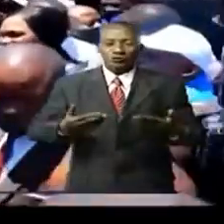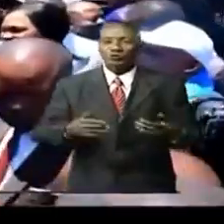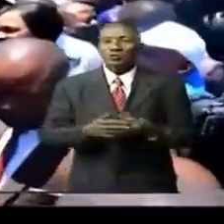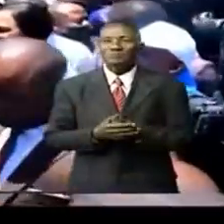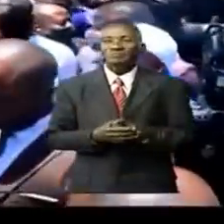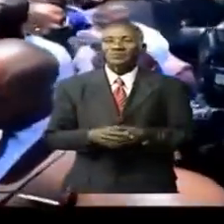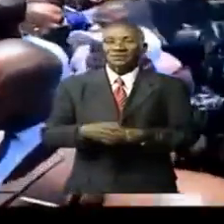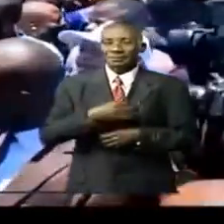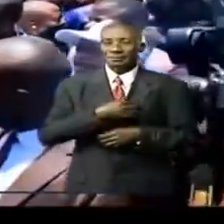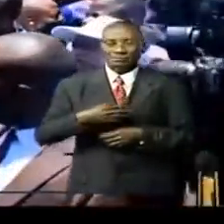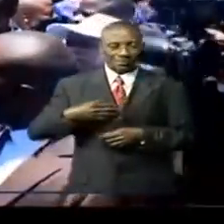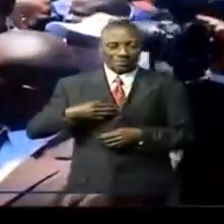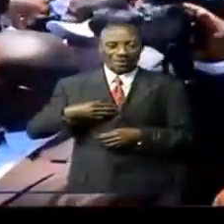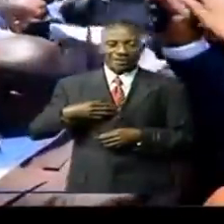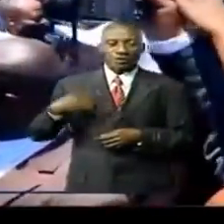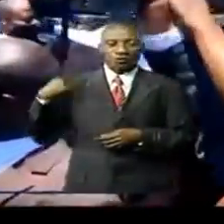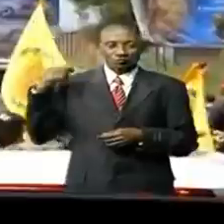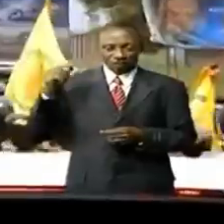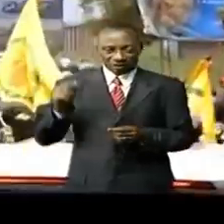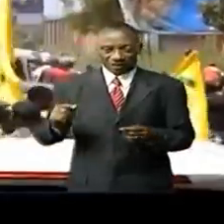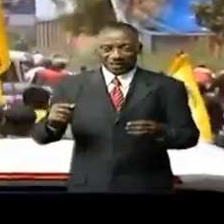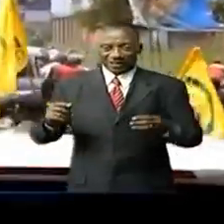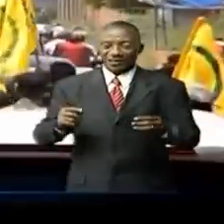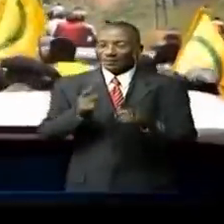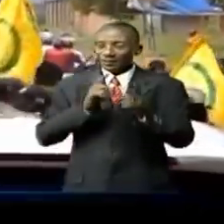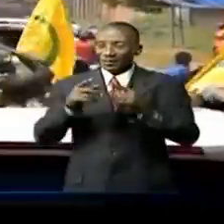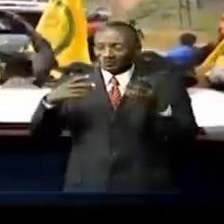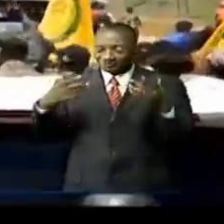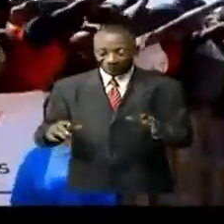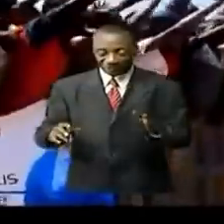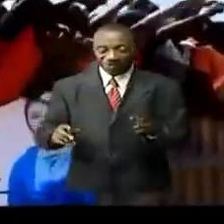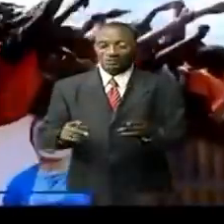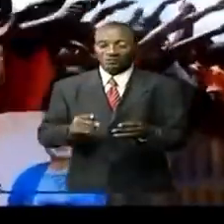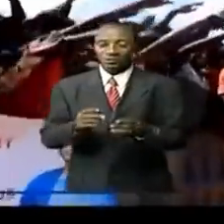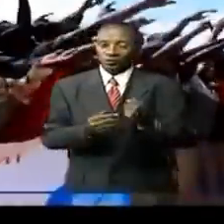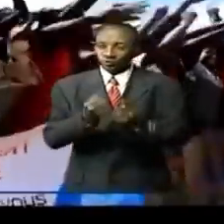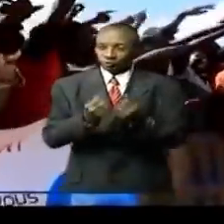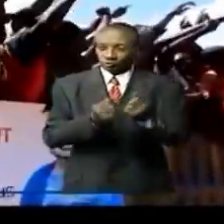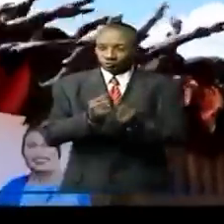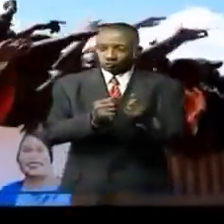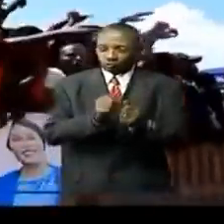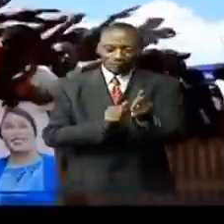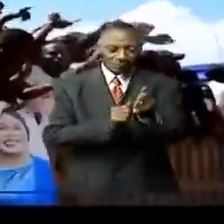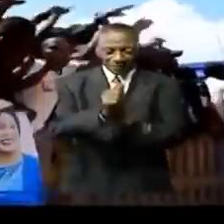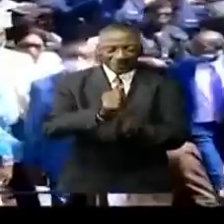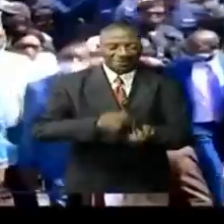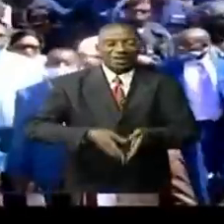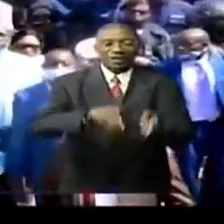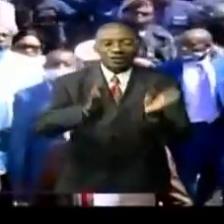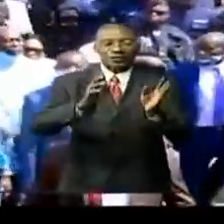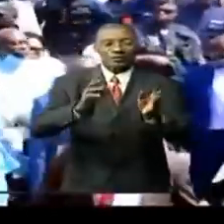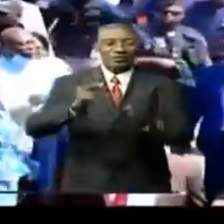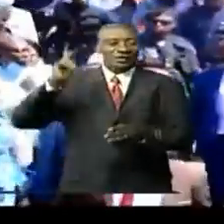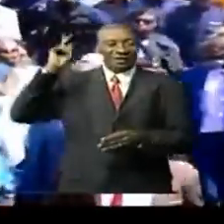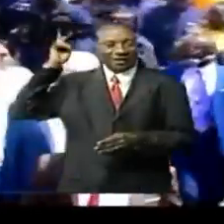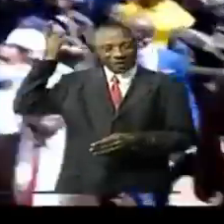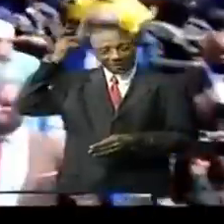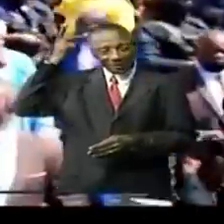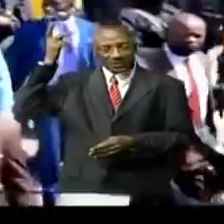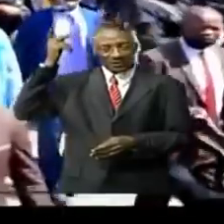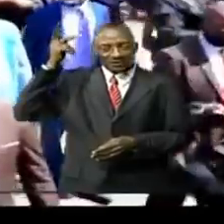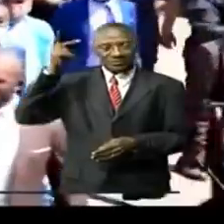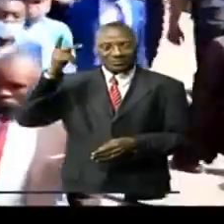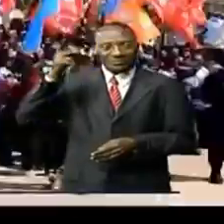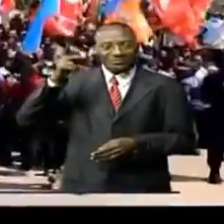quitté l'aéroport passant par la route nationale numéro 39 vers la tribune de la chaussée Laurent-Désiré Kabila. Une capacité de mobilisation